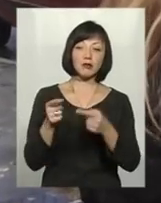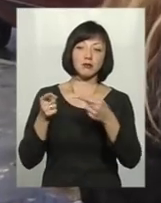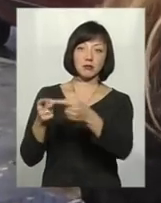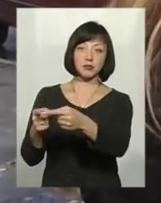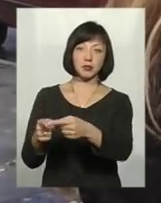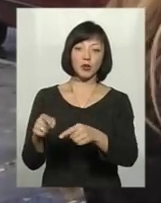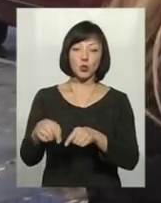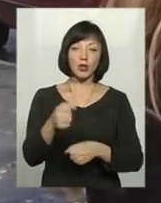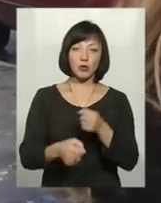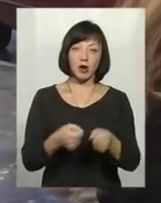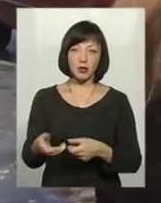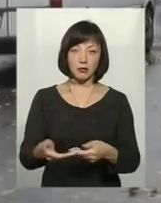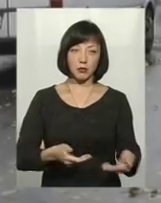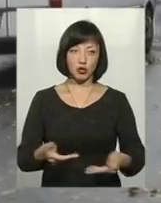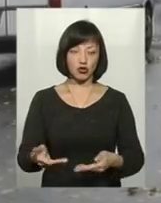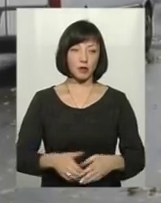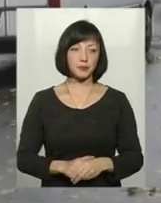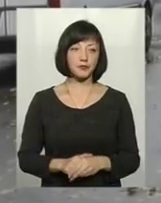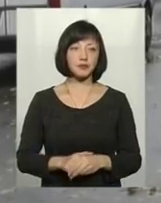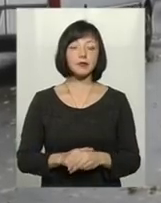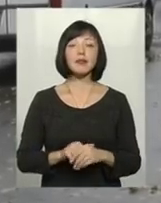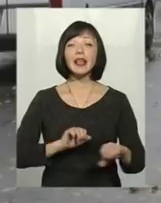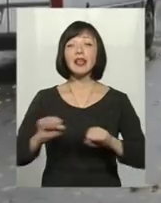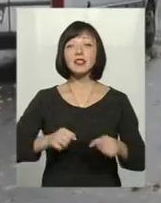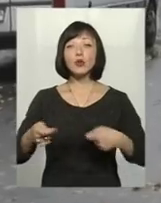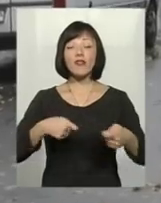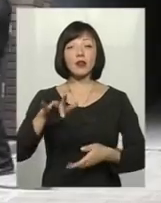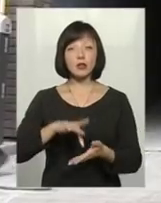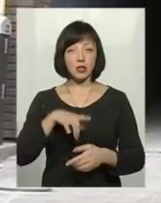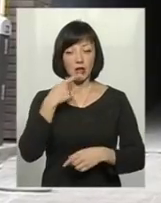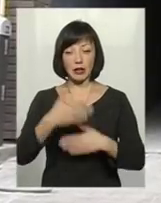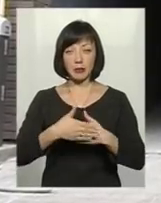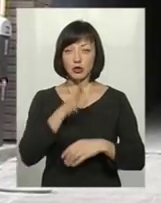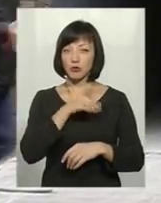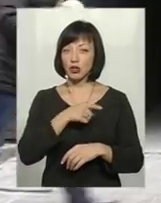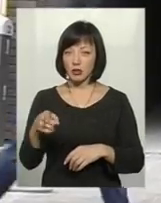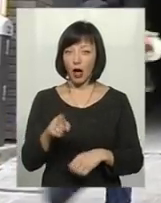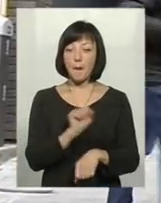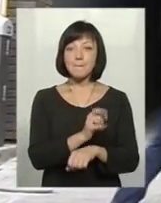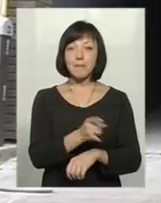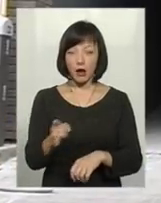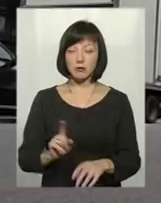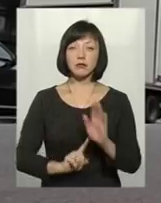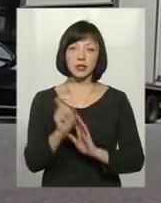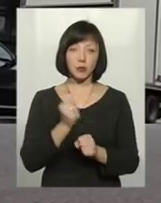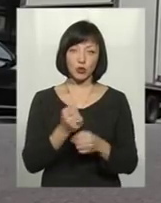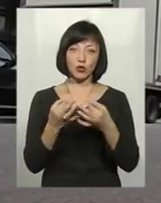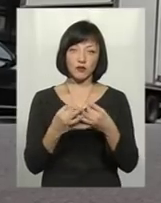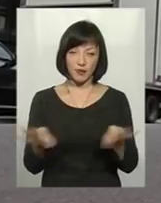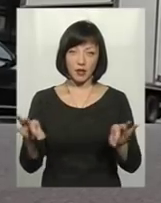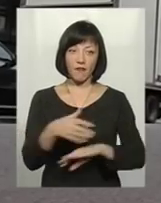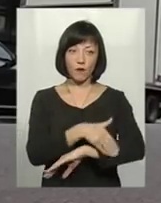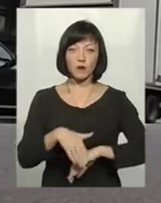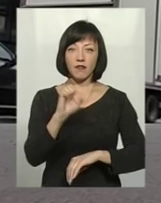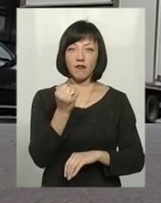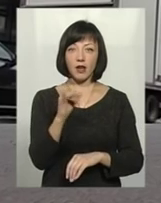ставити, сюди добиратися пішки. Керівництво торговельного центру запевняє, вже найближчим часом паркінг запрацює, що дозволить звільнити вулицю